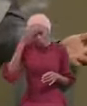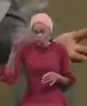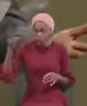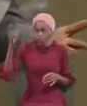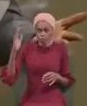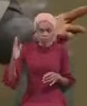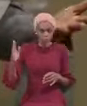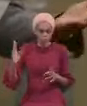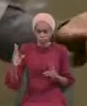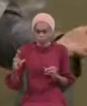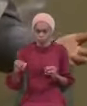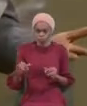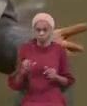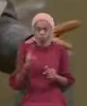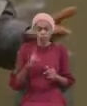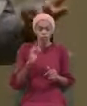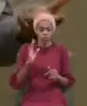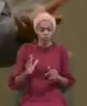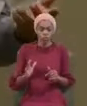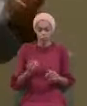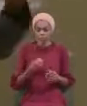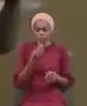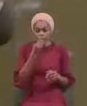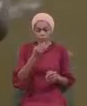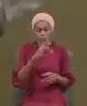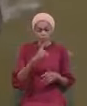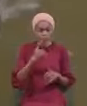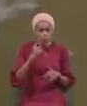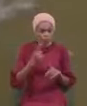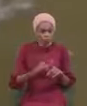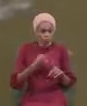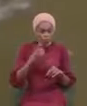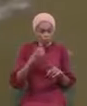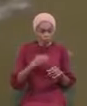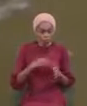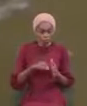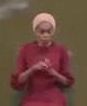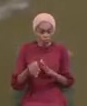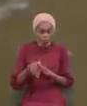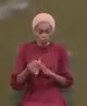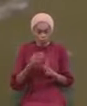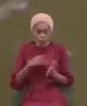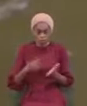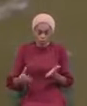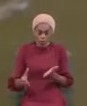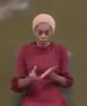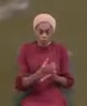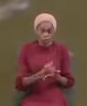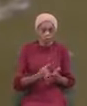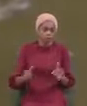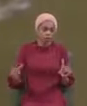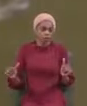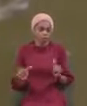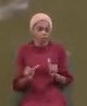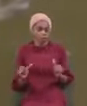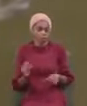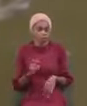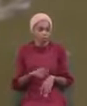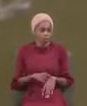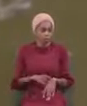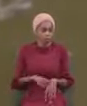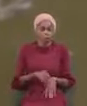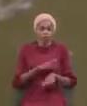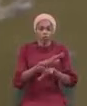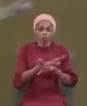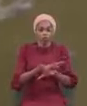oui vous présenterez un par élévation un gâteau les préisses de votre pâte vous le présenterez comme l'offrande